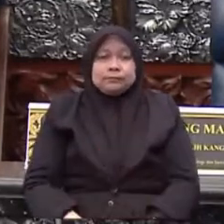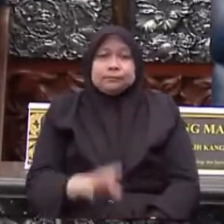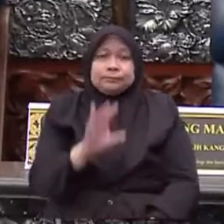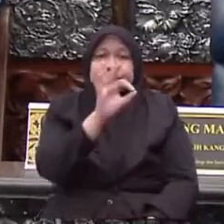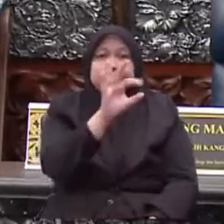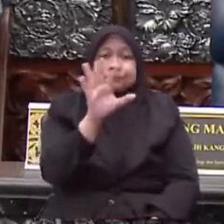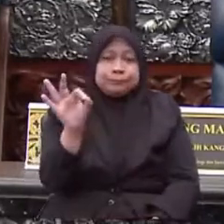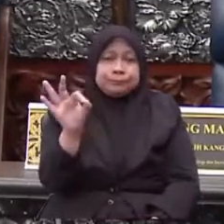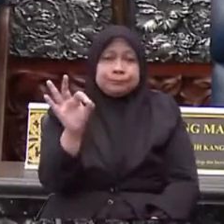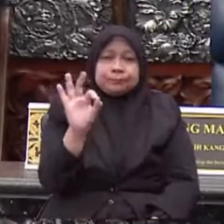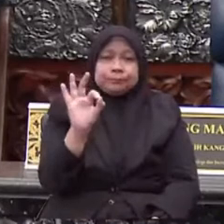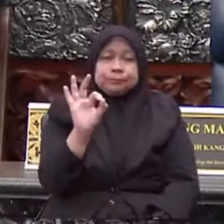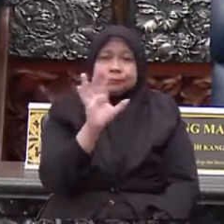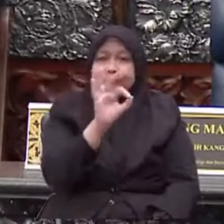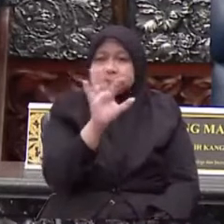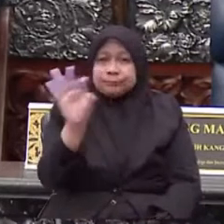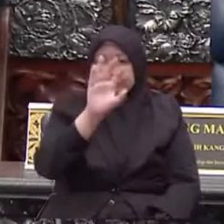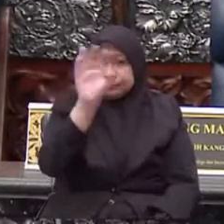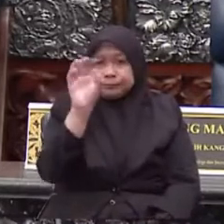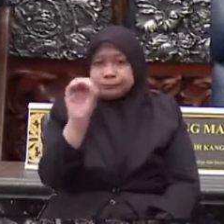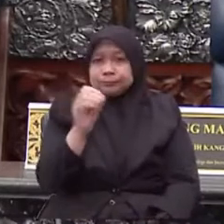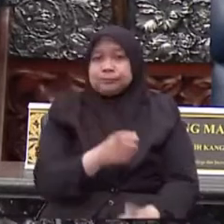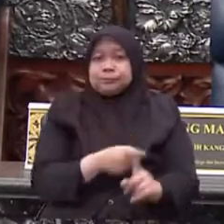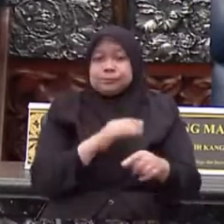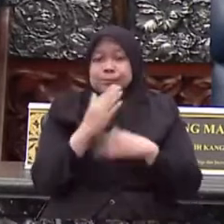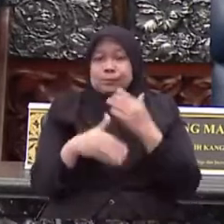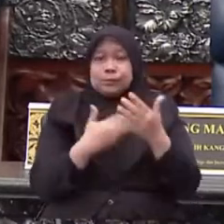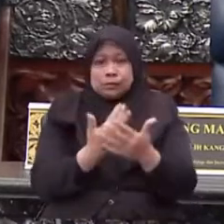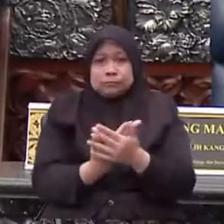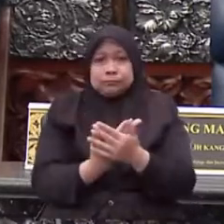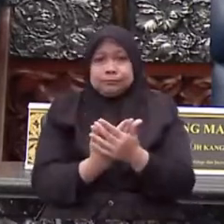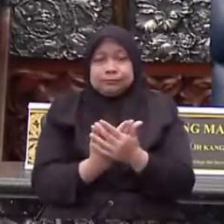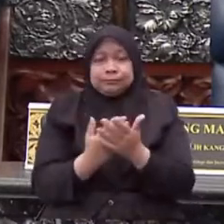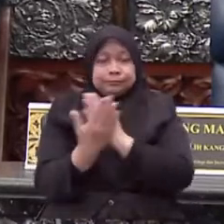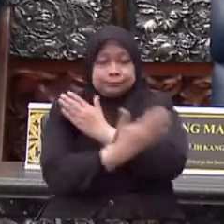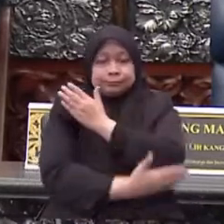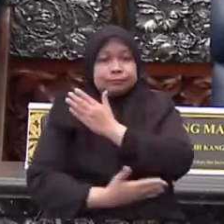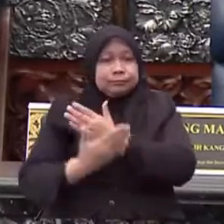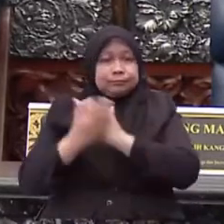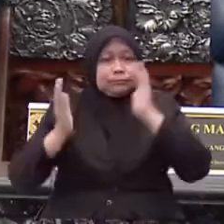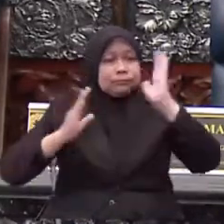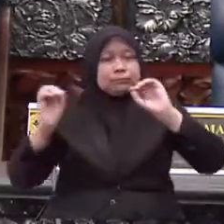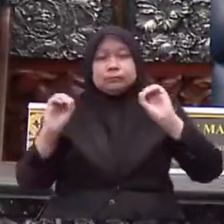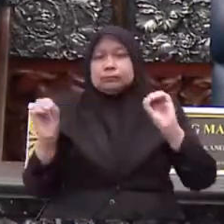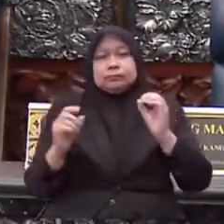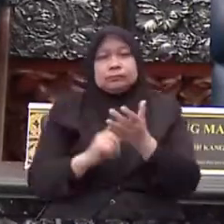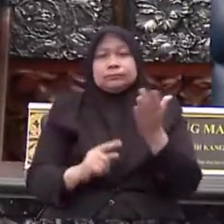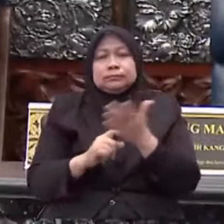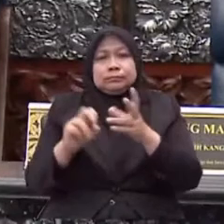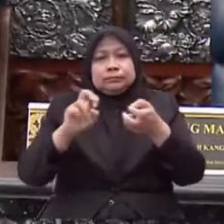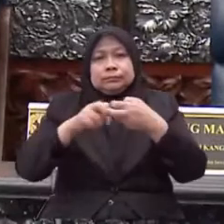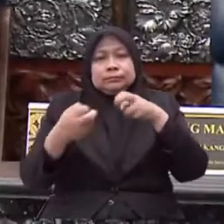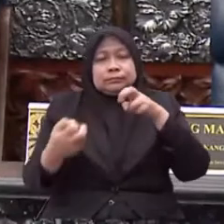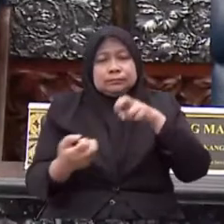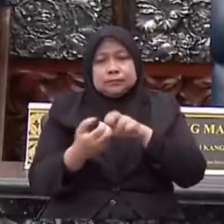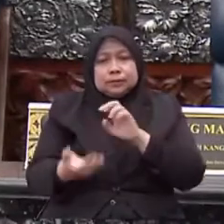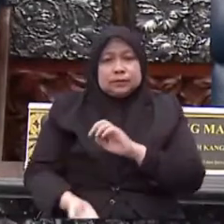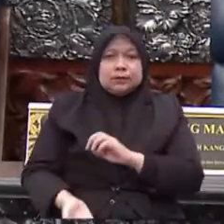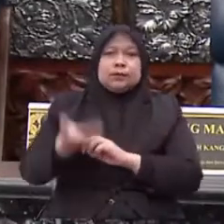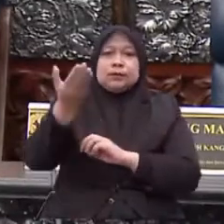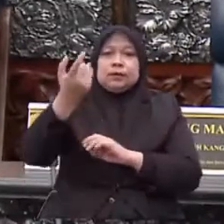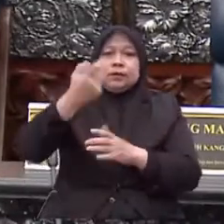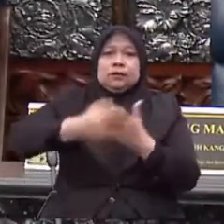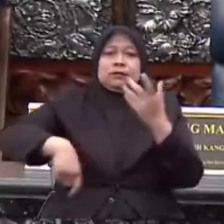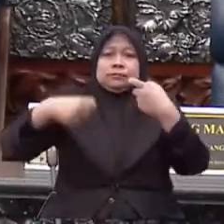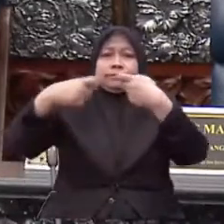99 dari 9900 daripada keseluruhan pengguna di Semenanjung Malaysia tidak akan terkesan dengan kenaikan